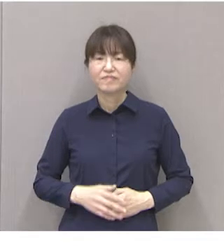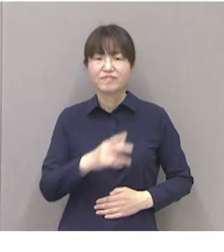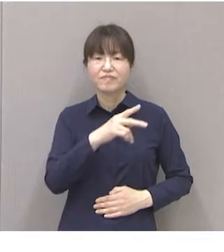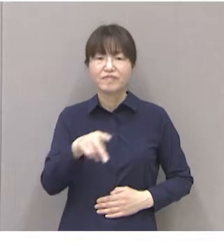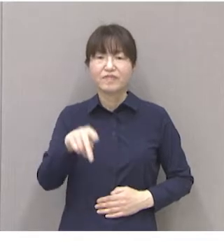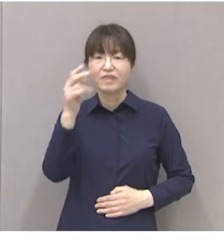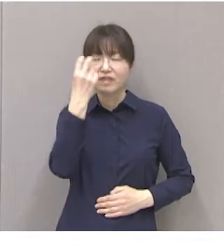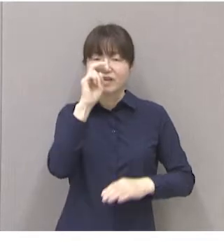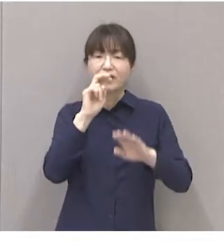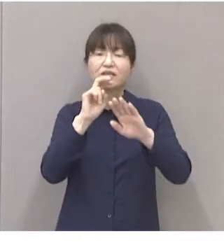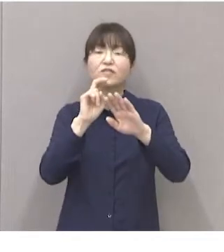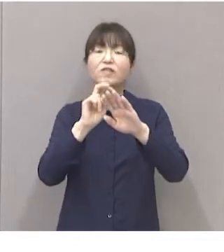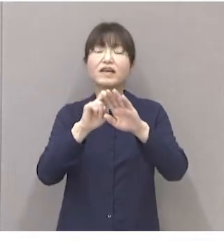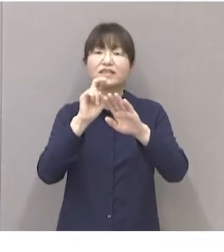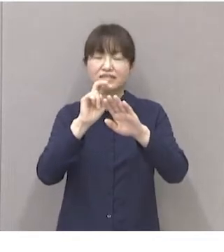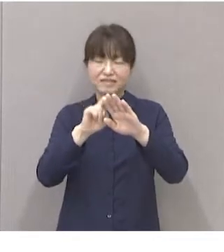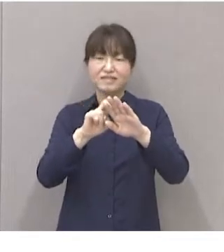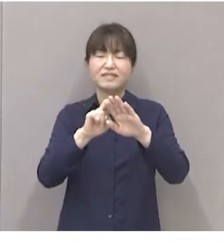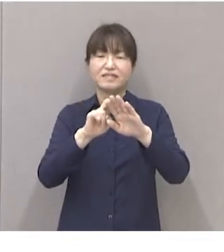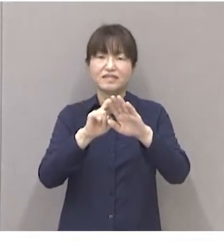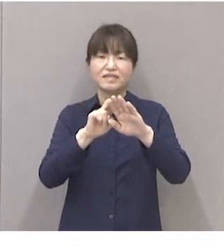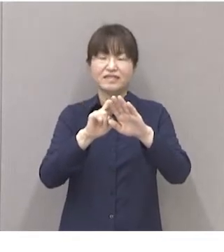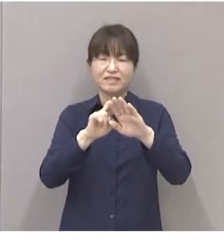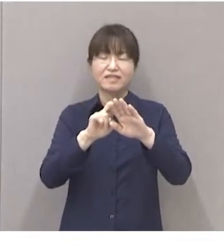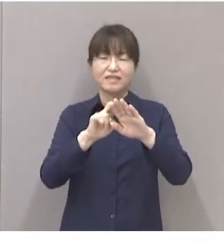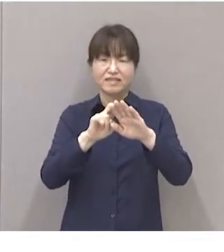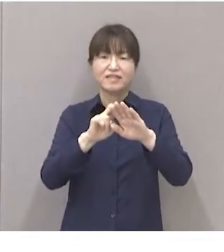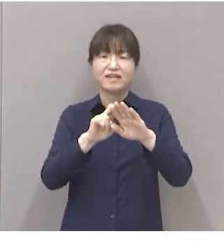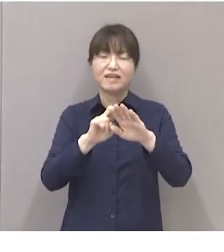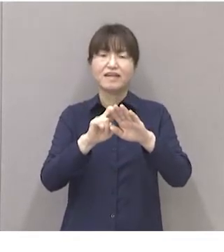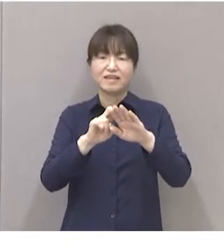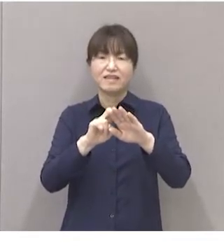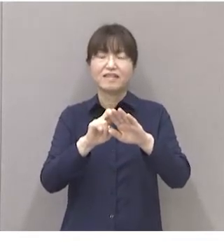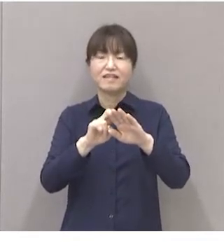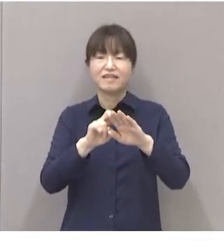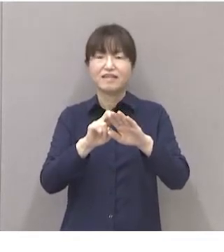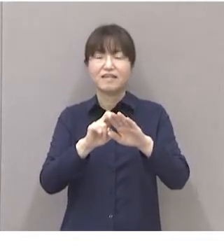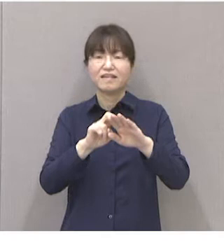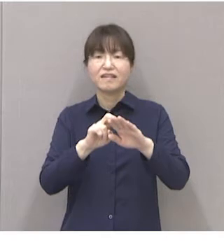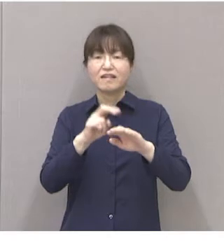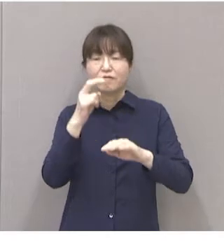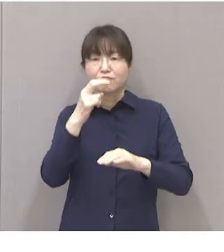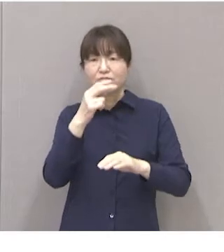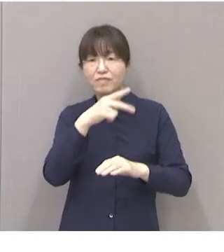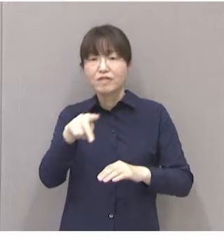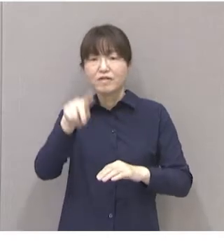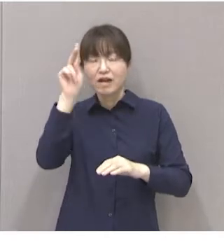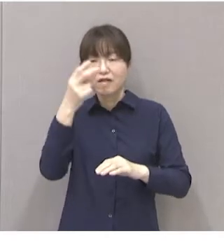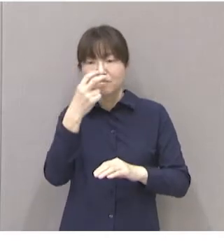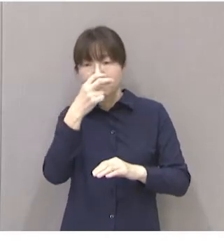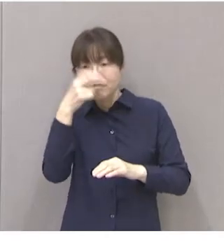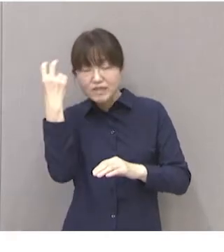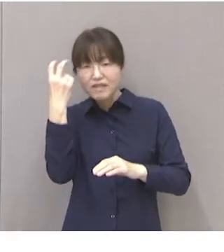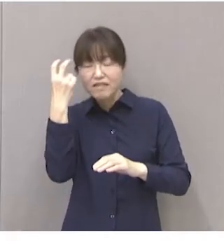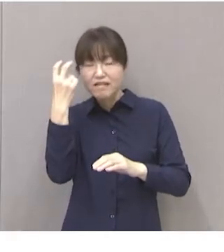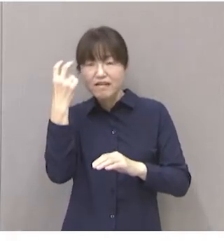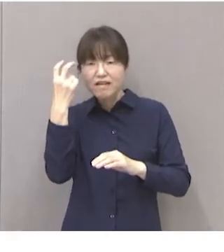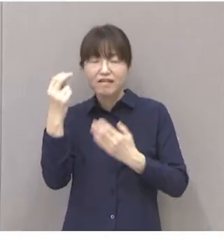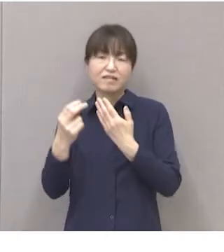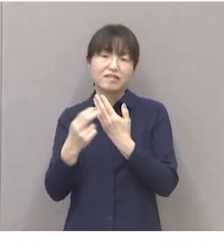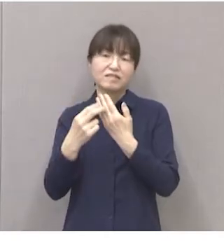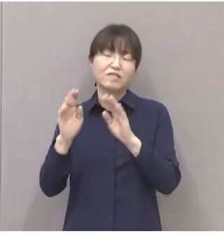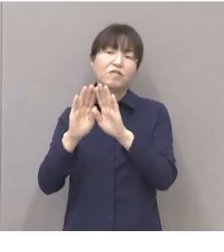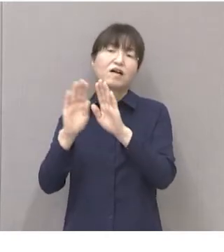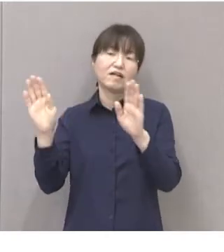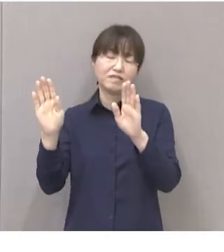がんの検診のまあを受けた場合にですねあの荊州を受けて秒あの治療を